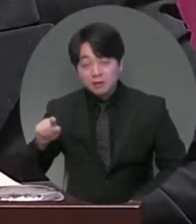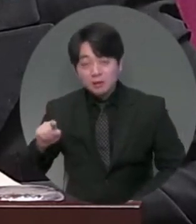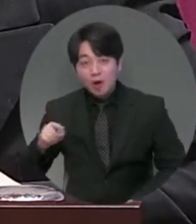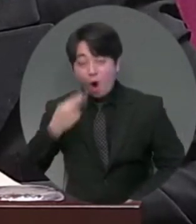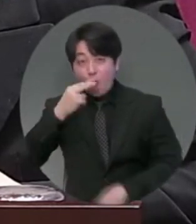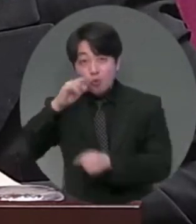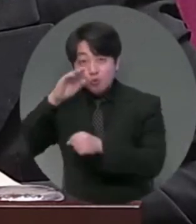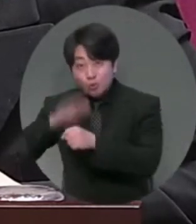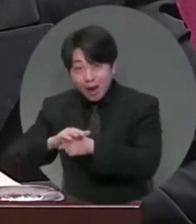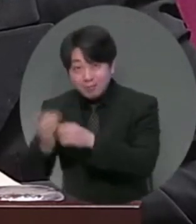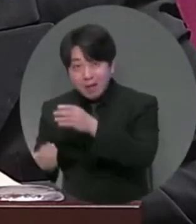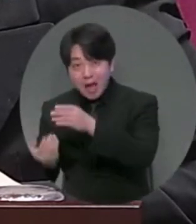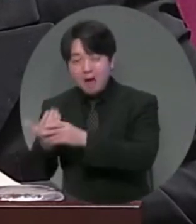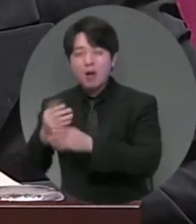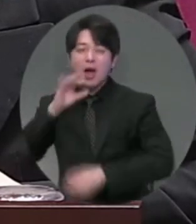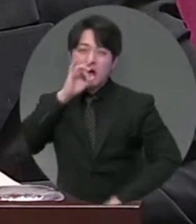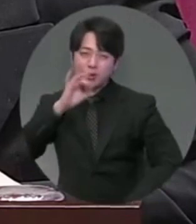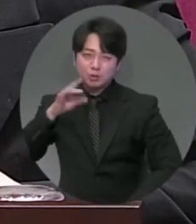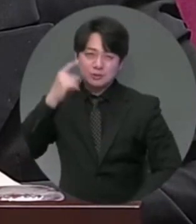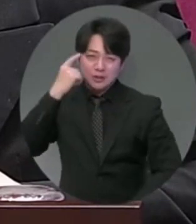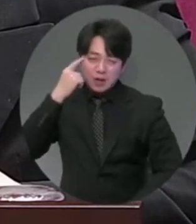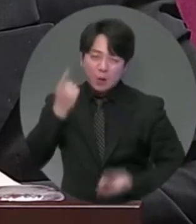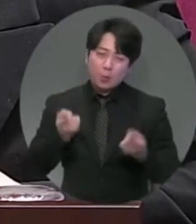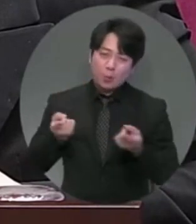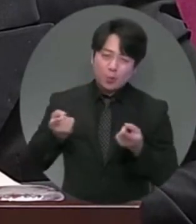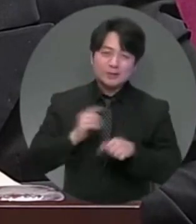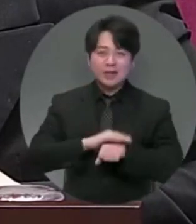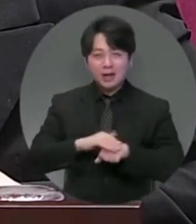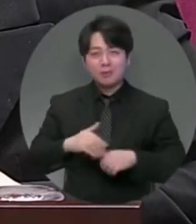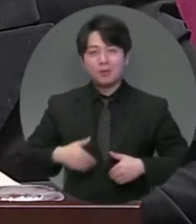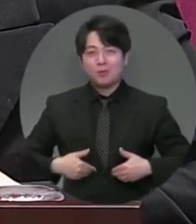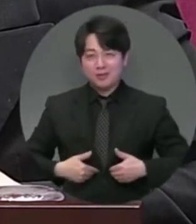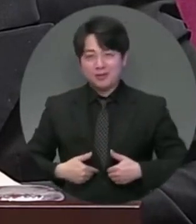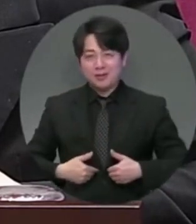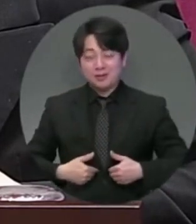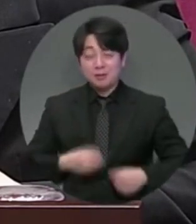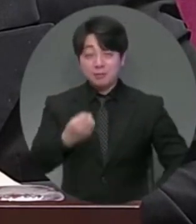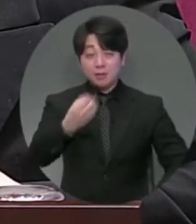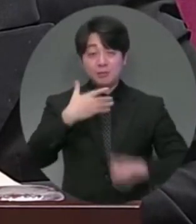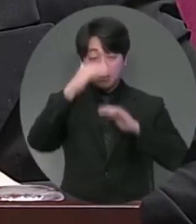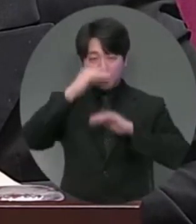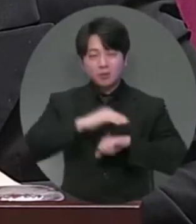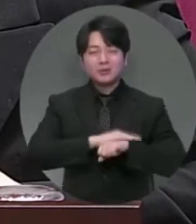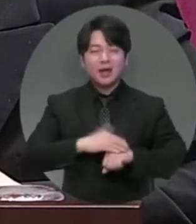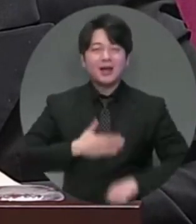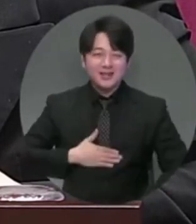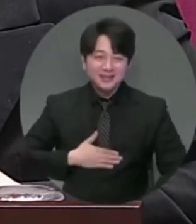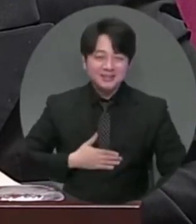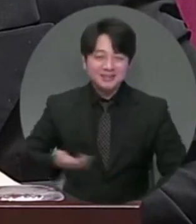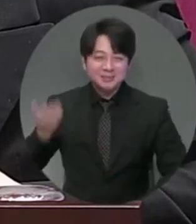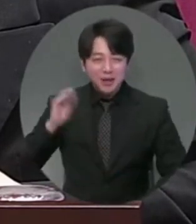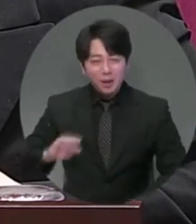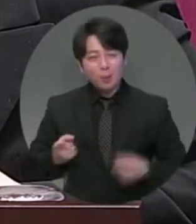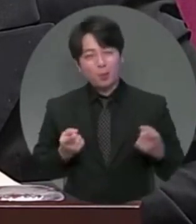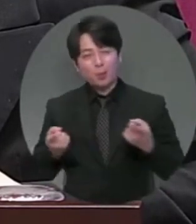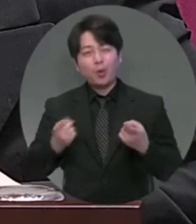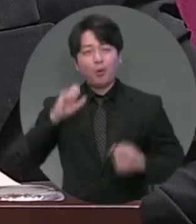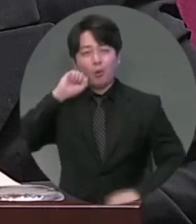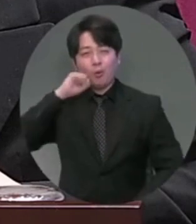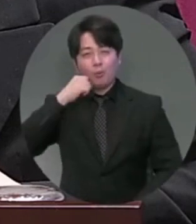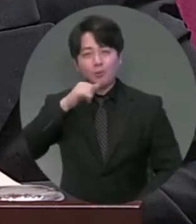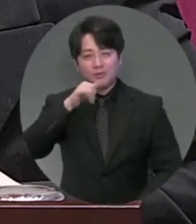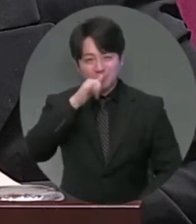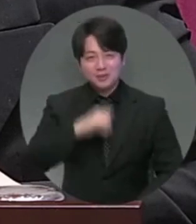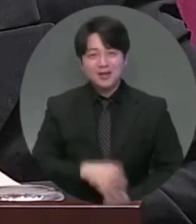때문에 그 형량을 해서 잘 하겠습니다 어떤 취지인지는 제가 충분히 이해하겠고요 어려운 면이 있습니다 게다가이 부분에서